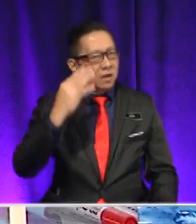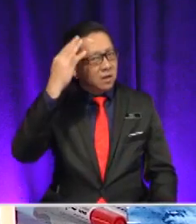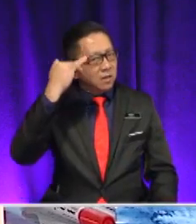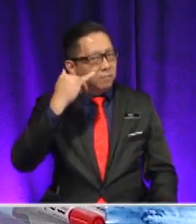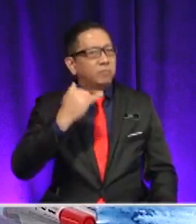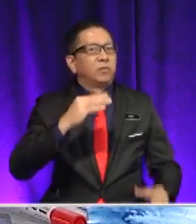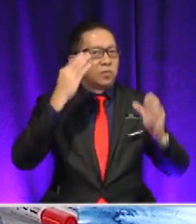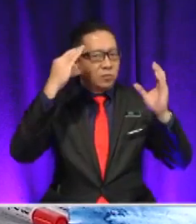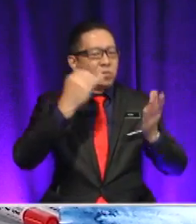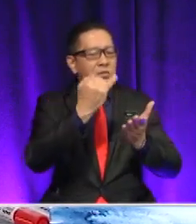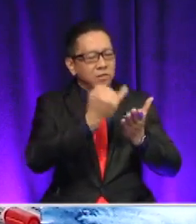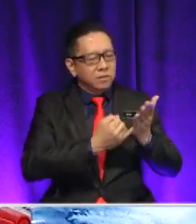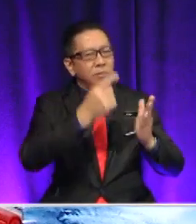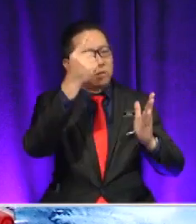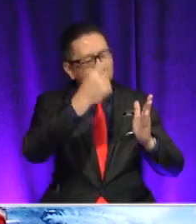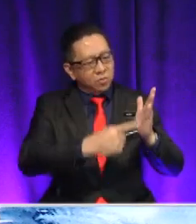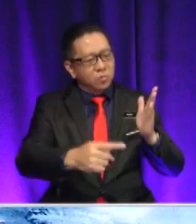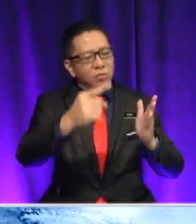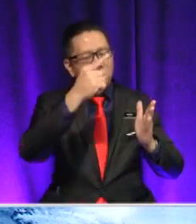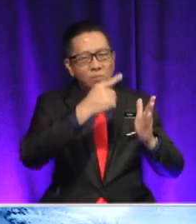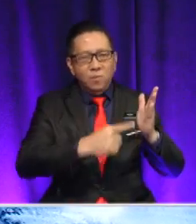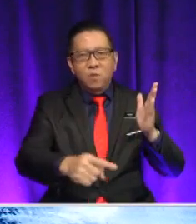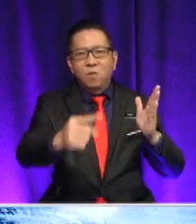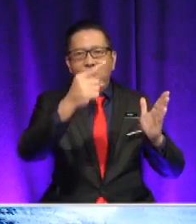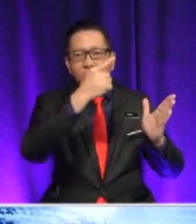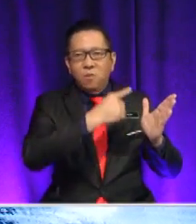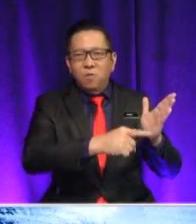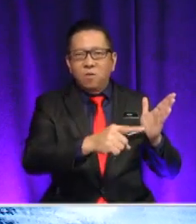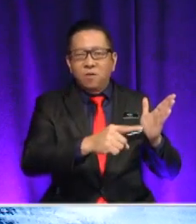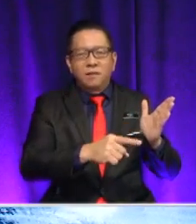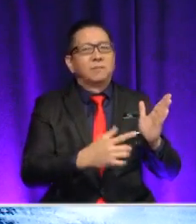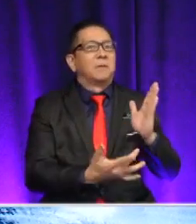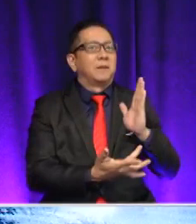ini adalah teknik kita